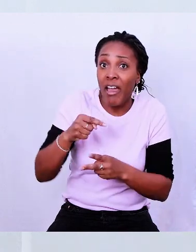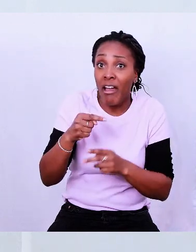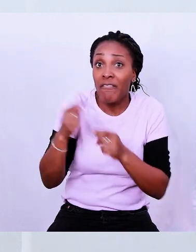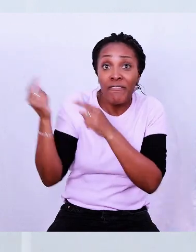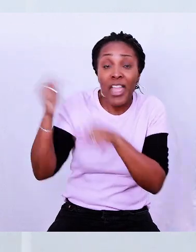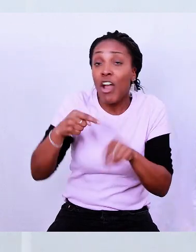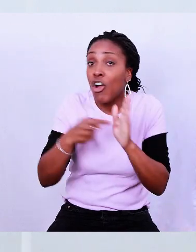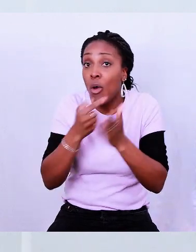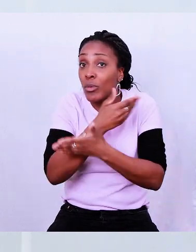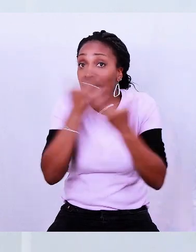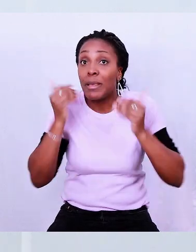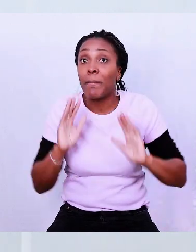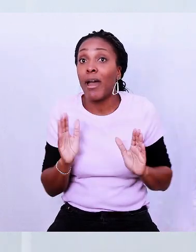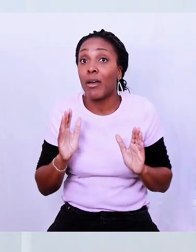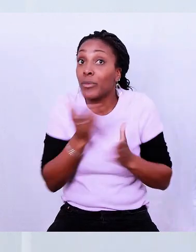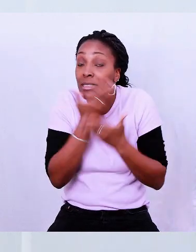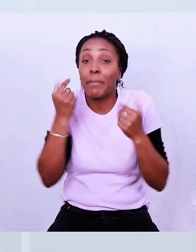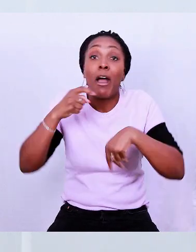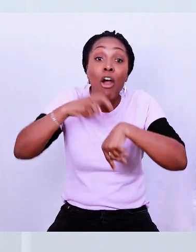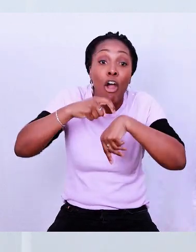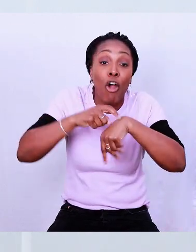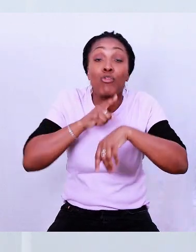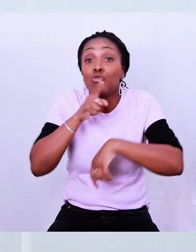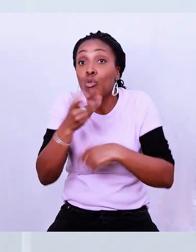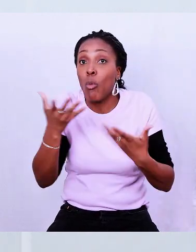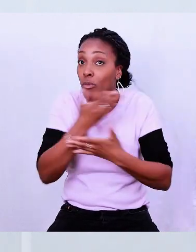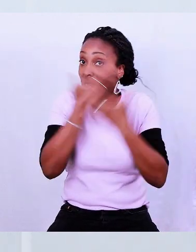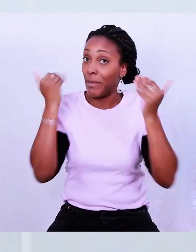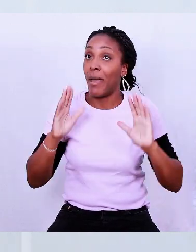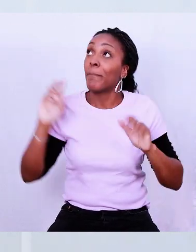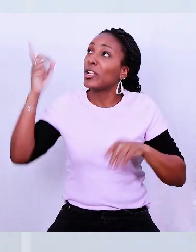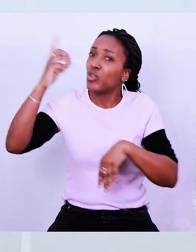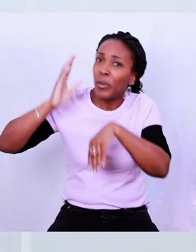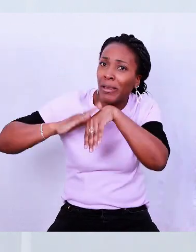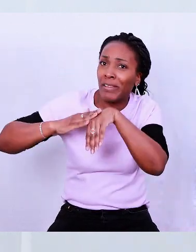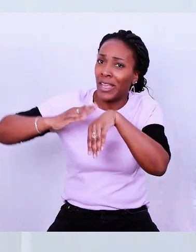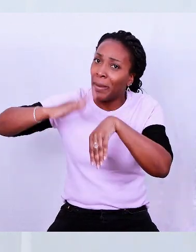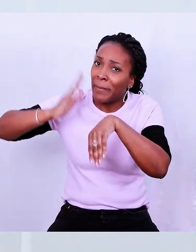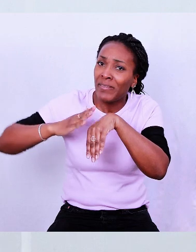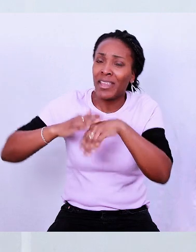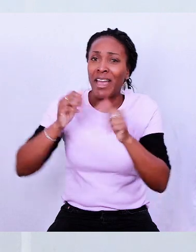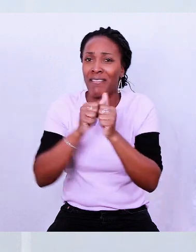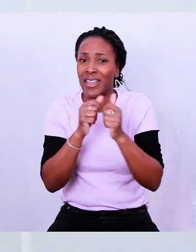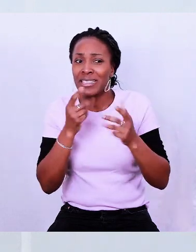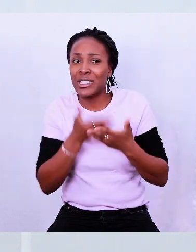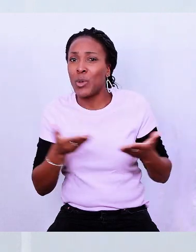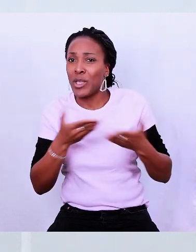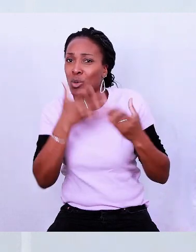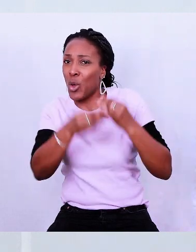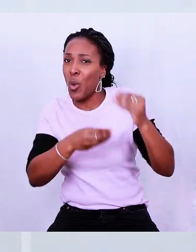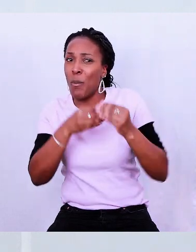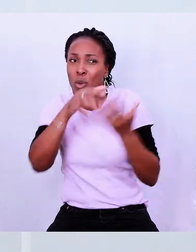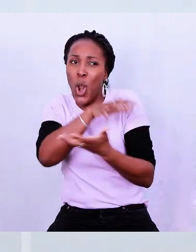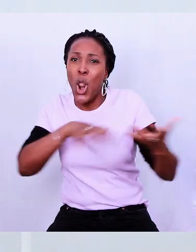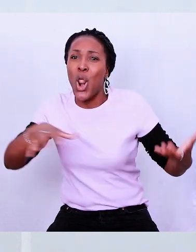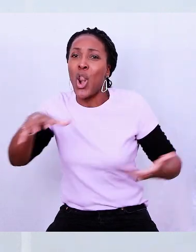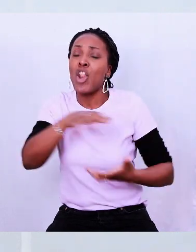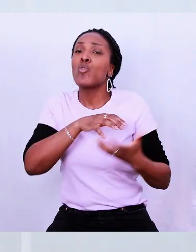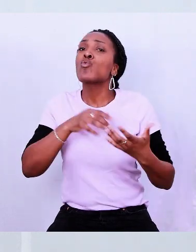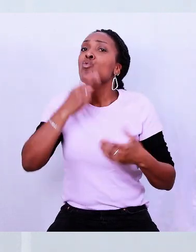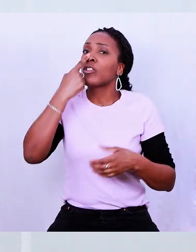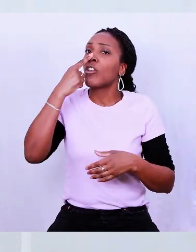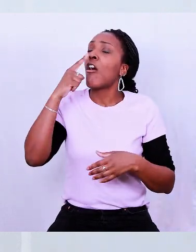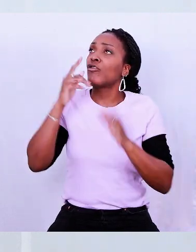Mais ça arrive parce qu'on voit les événements qui se placent. Dieu nous donne des avertissements avec tout ce qui se passe dans le monde. Alors faisons attention et prends